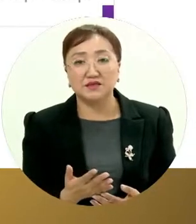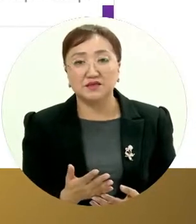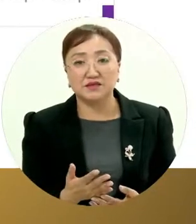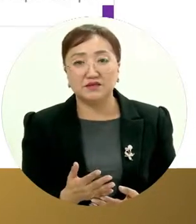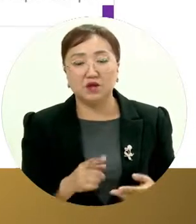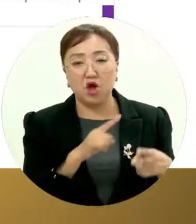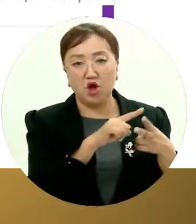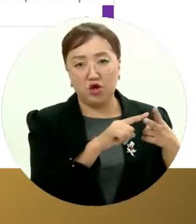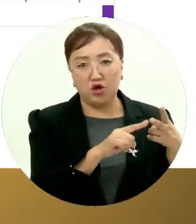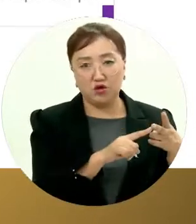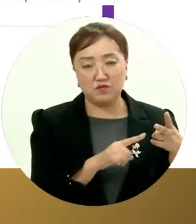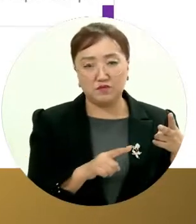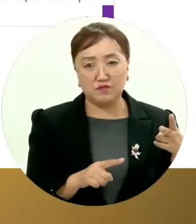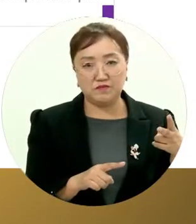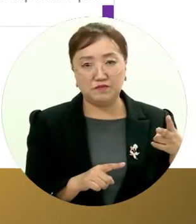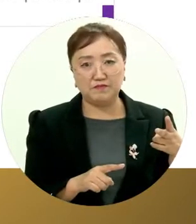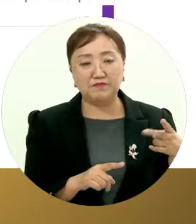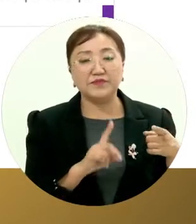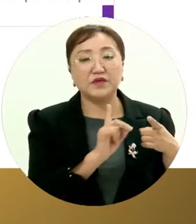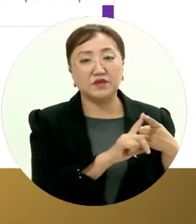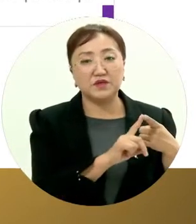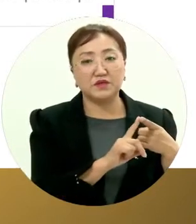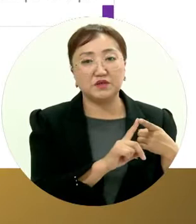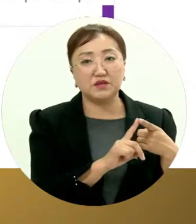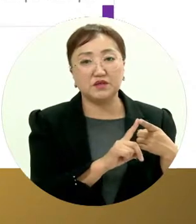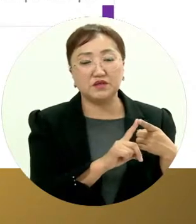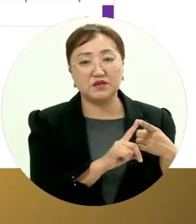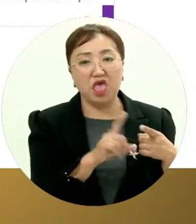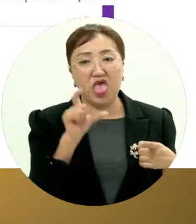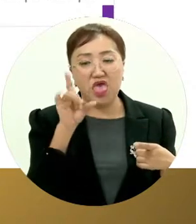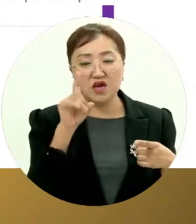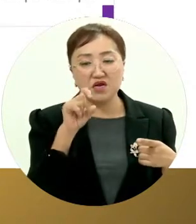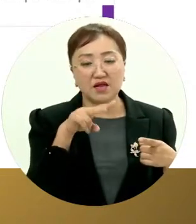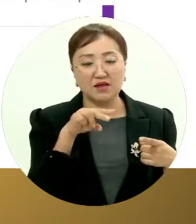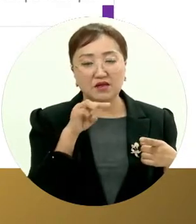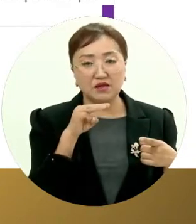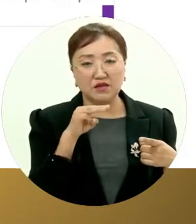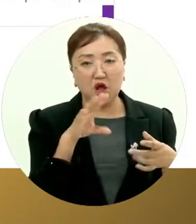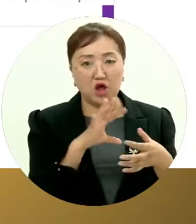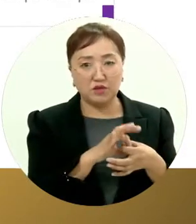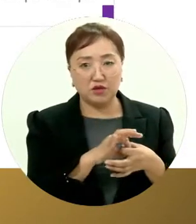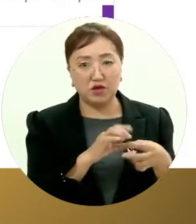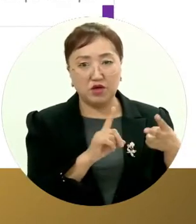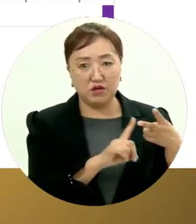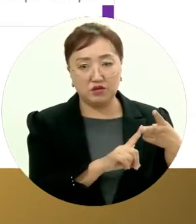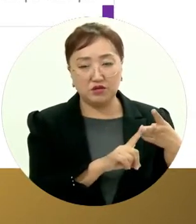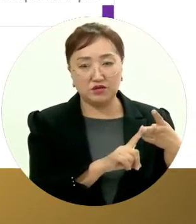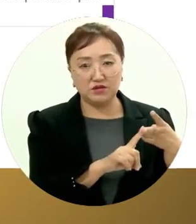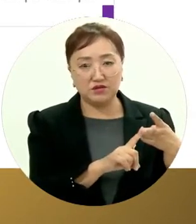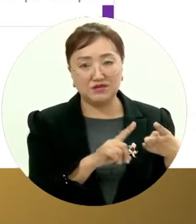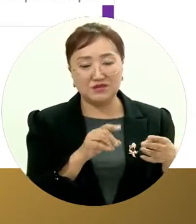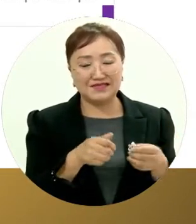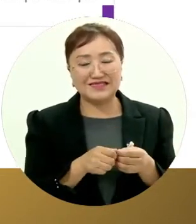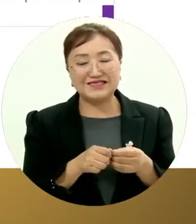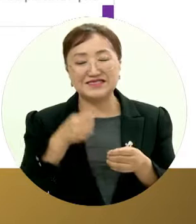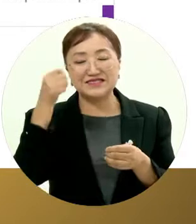Шалтгаан нь хоёр зүйлээс үүдэлтэй байдаг. Нэгдүгээрт нь эрэлтээс үүдэлтэй инфляц. Хоёрт